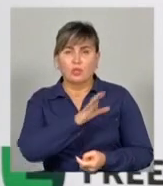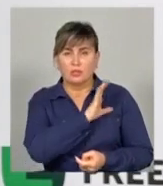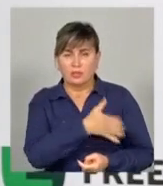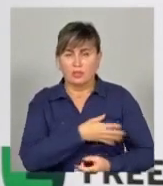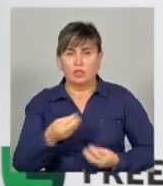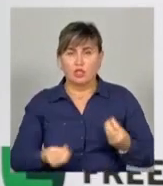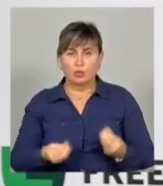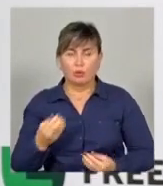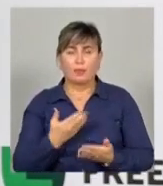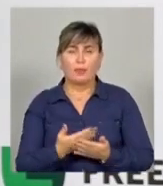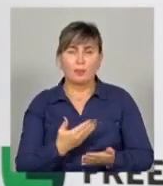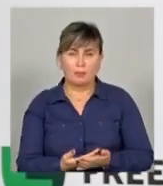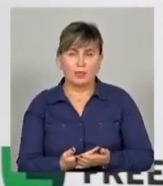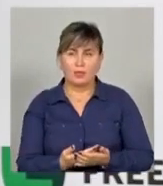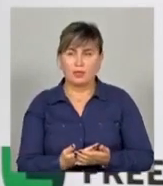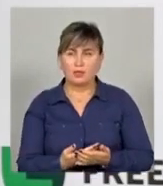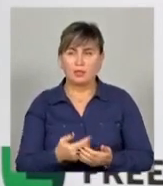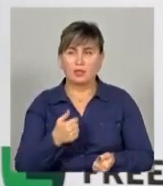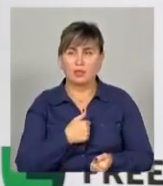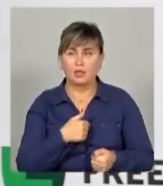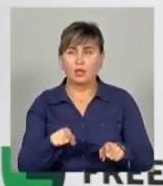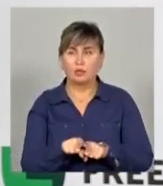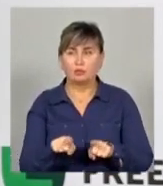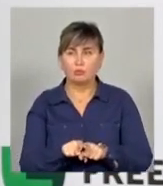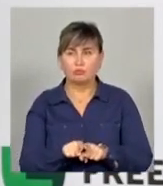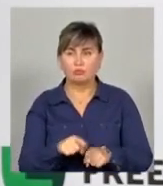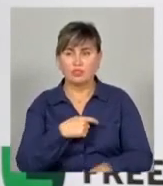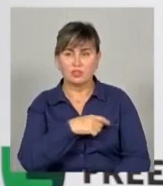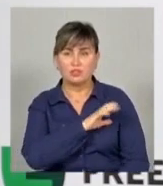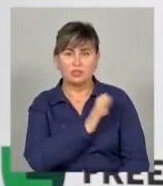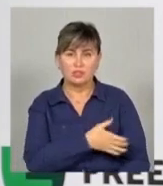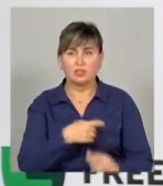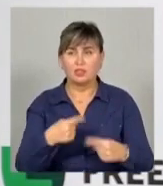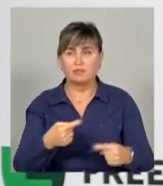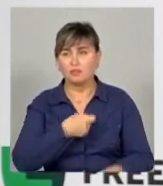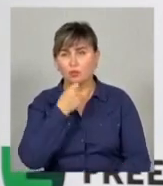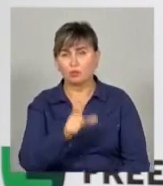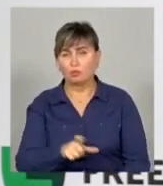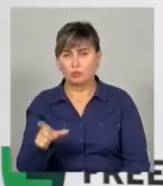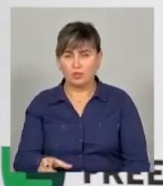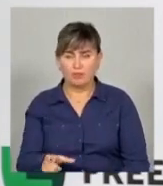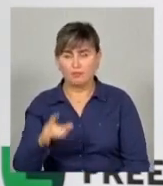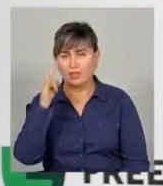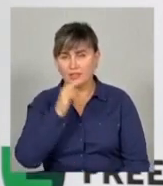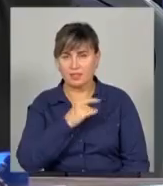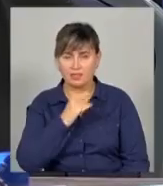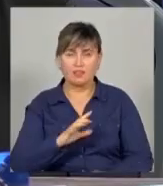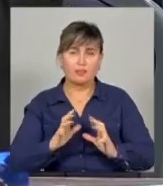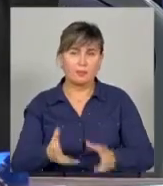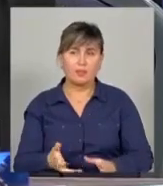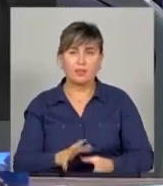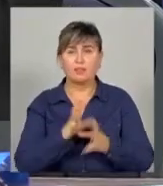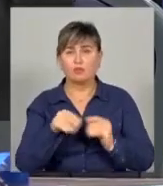игрок. Тот же я, сильнее некоторых там взрослых людей в Казахстане, там в мире.